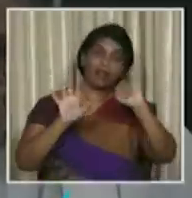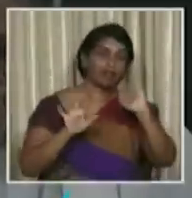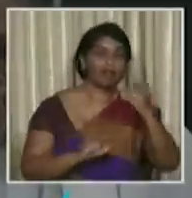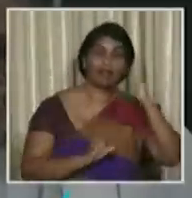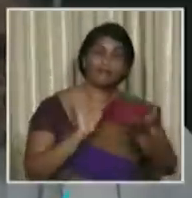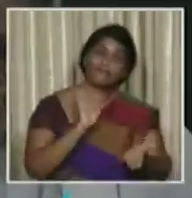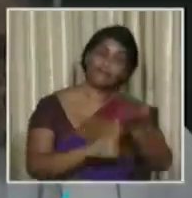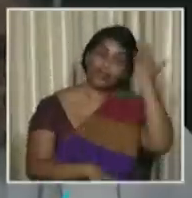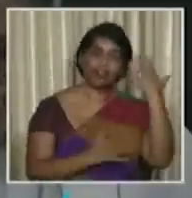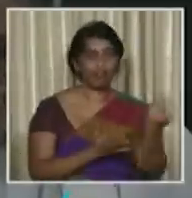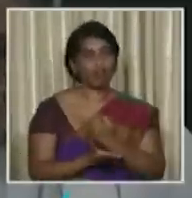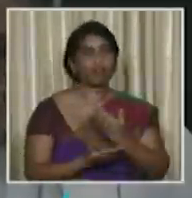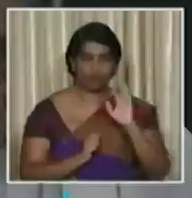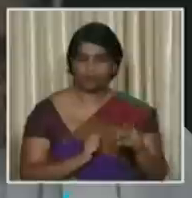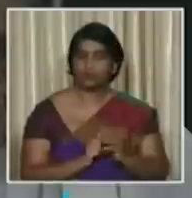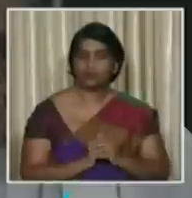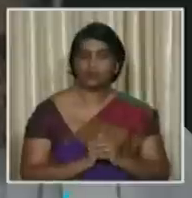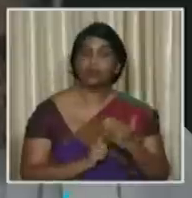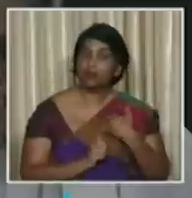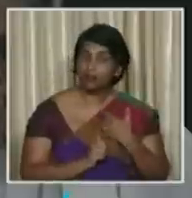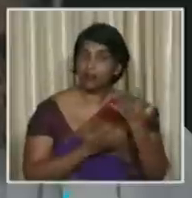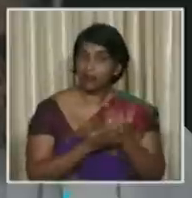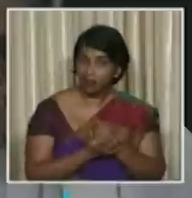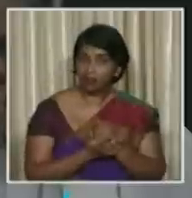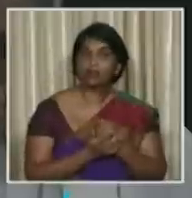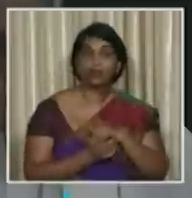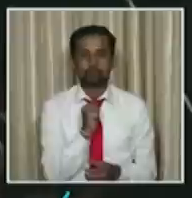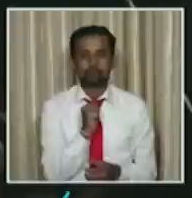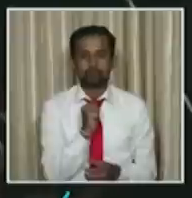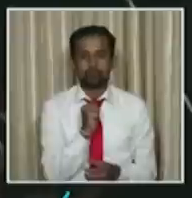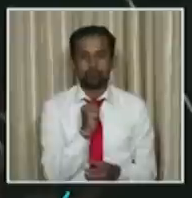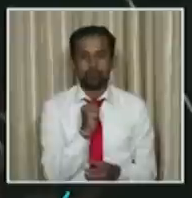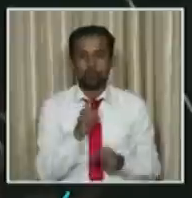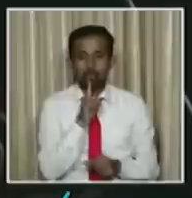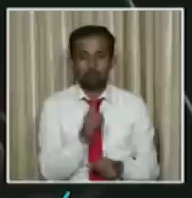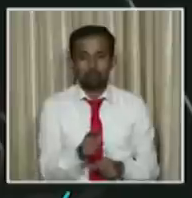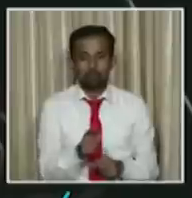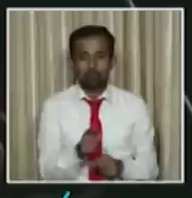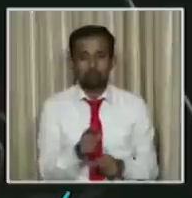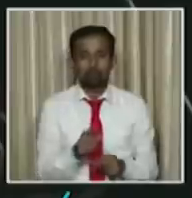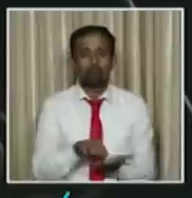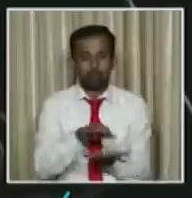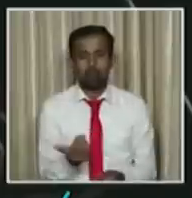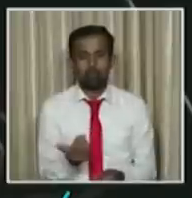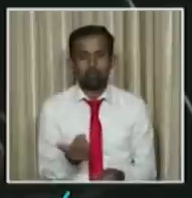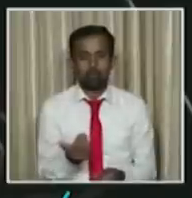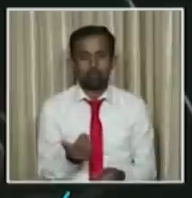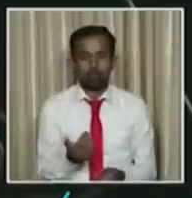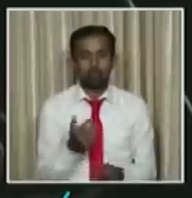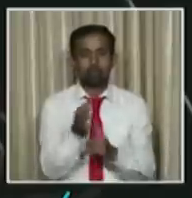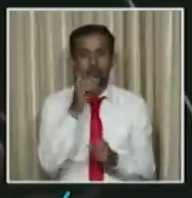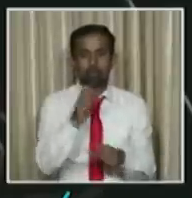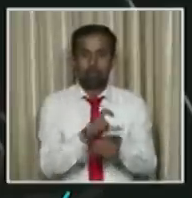නෙමෙයි ඊට වැඩිය ගාණක් අපි ගන්න තමයි අපි යන්න ඕන කියලා. අපි ගන්න ගාණ අපි තහවුරු කරලා පෙන්වන්න ඕන. මේ අල්ලස ගැන මේ ගැන අනිවාර්යෙන් සොයන්න ඕනේ